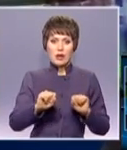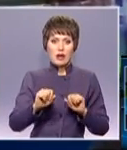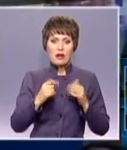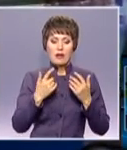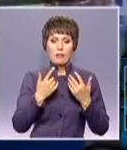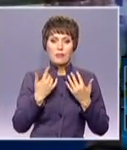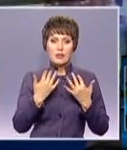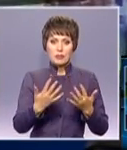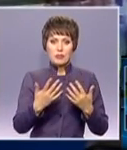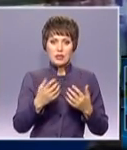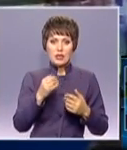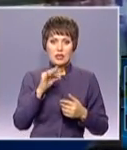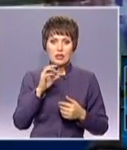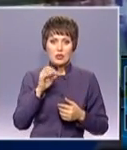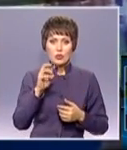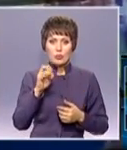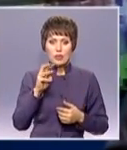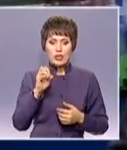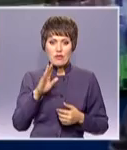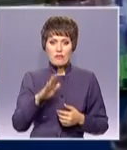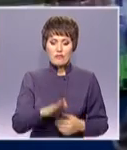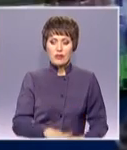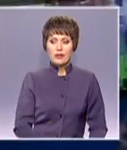потребителей Еркин Дурубетов.